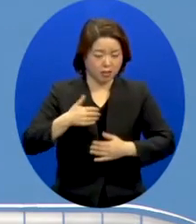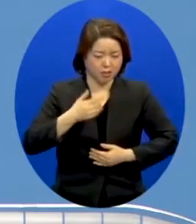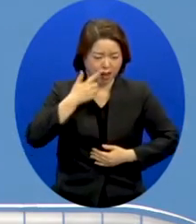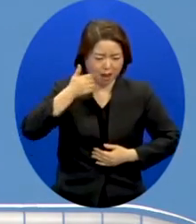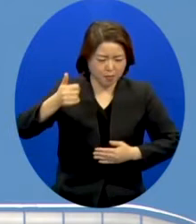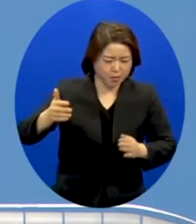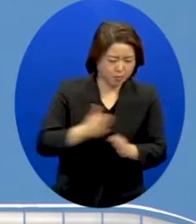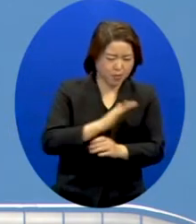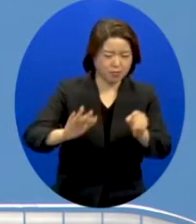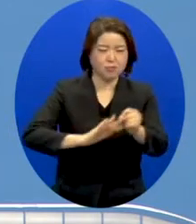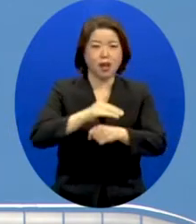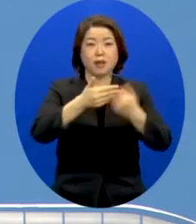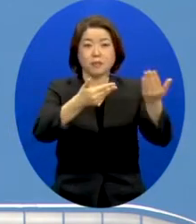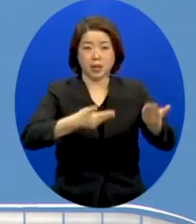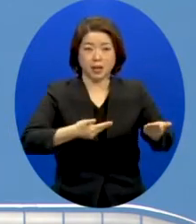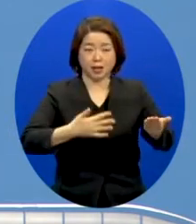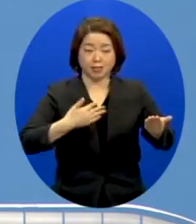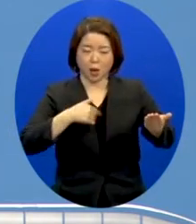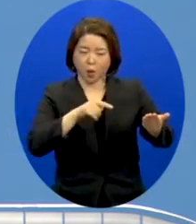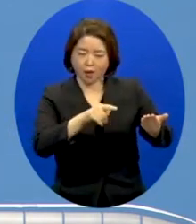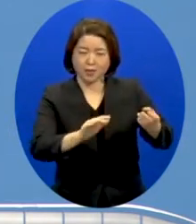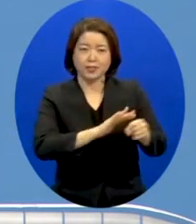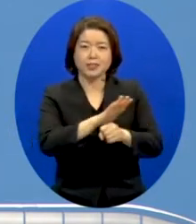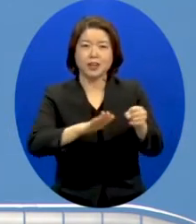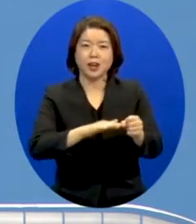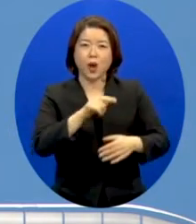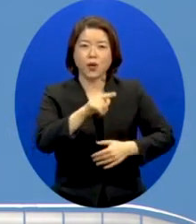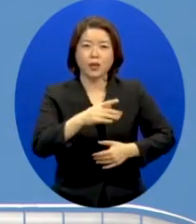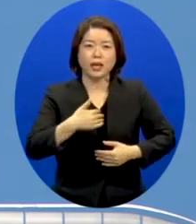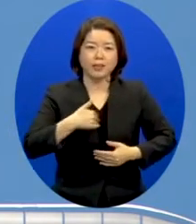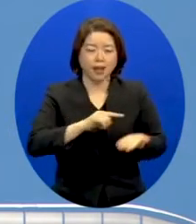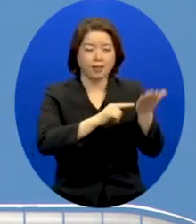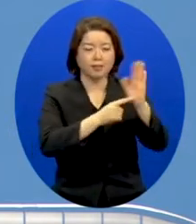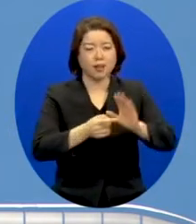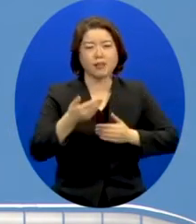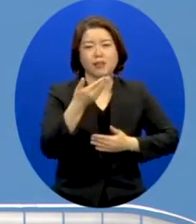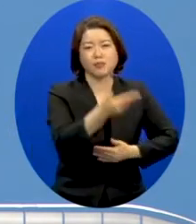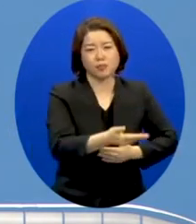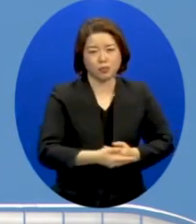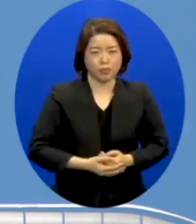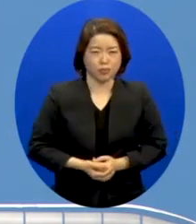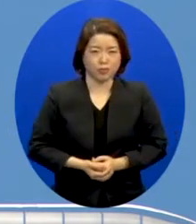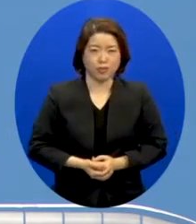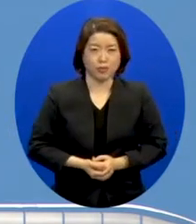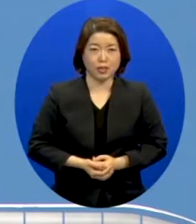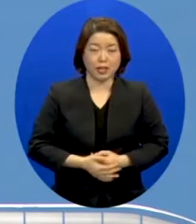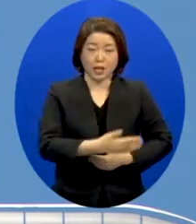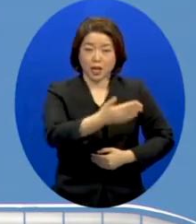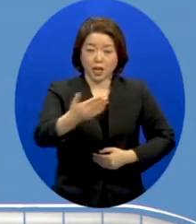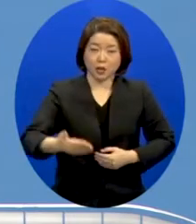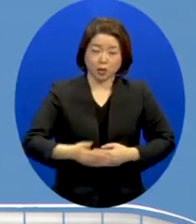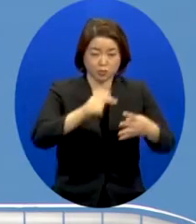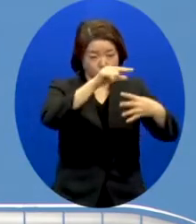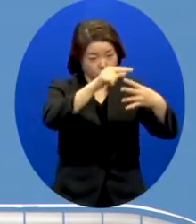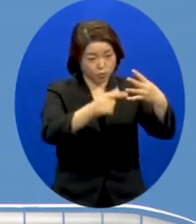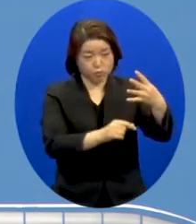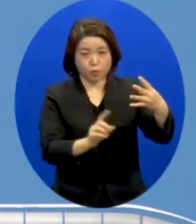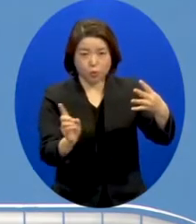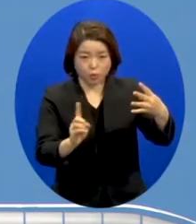받을 것이요 나도 그를 사랑하여 그에게 나를 나타내리라 여러분 순서가